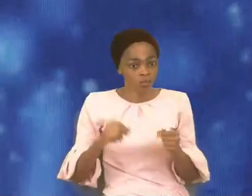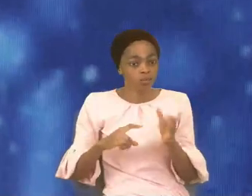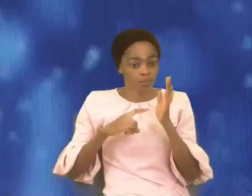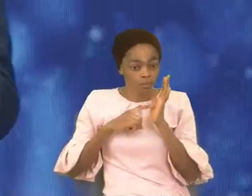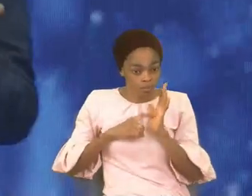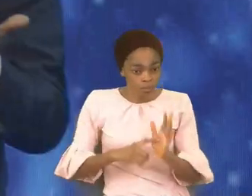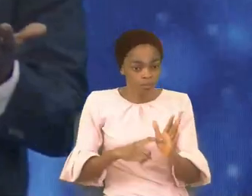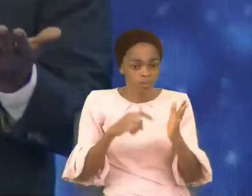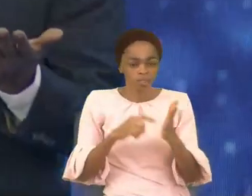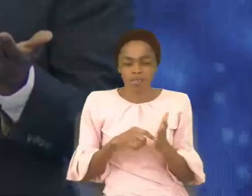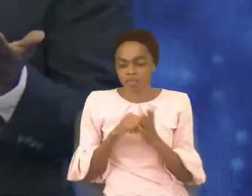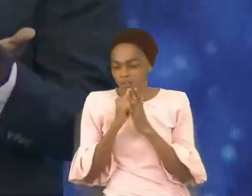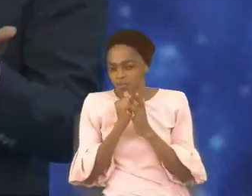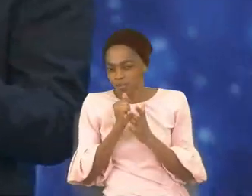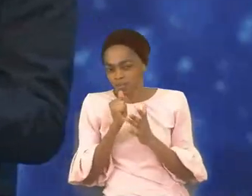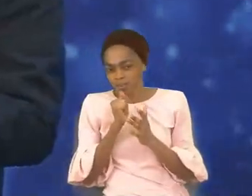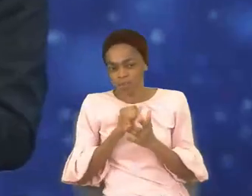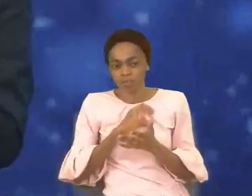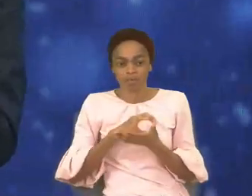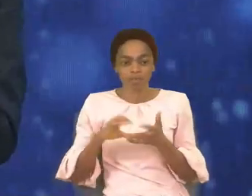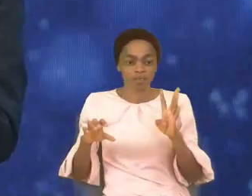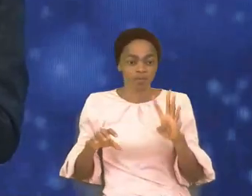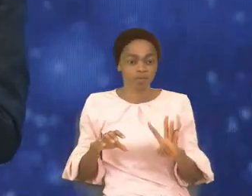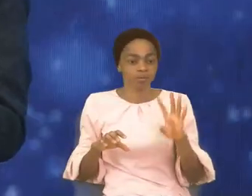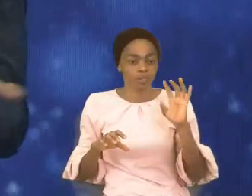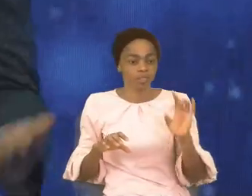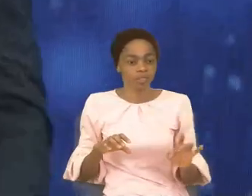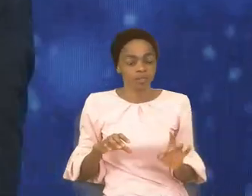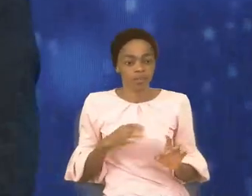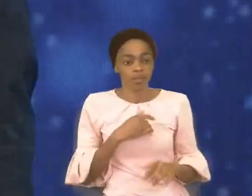ce secret. Verset 48.